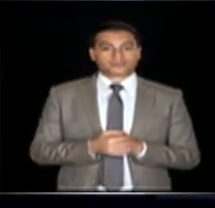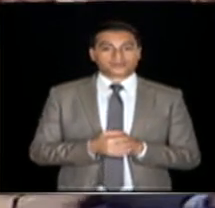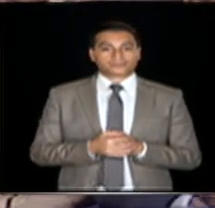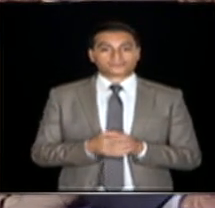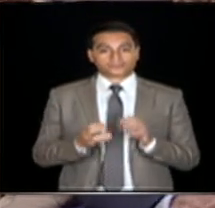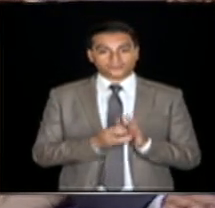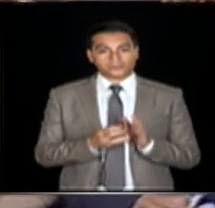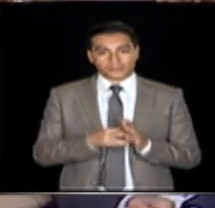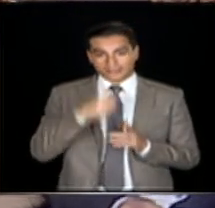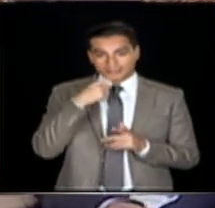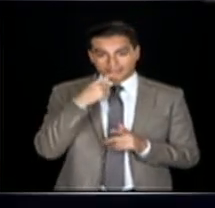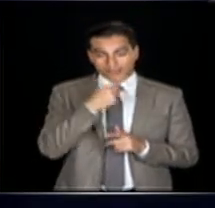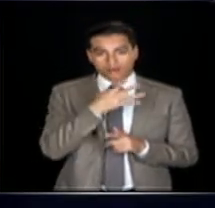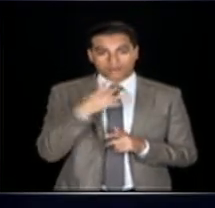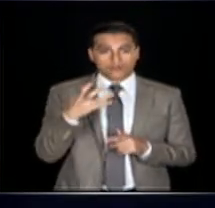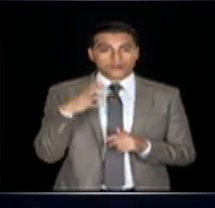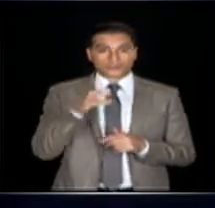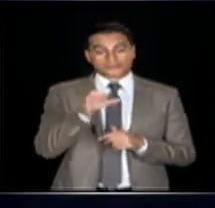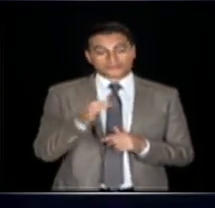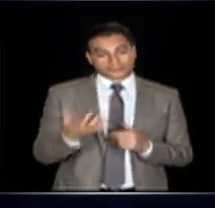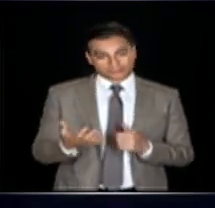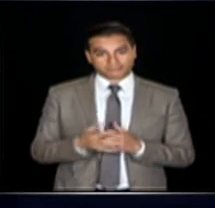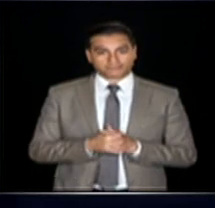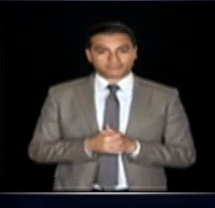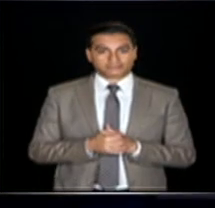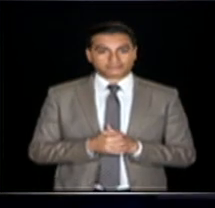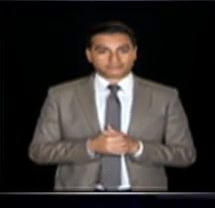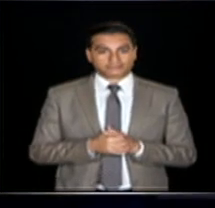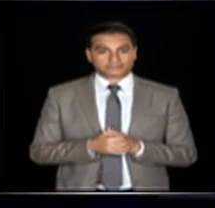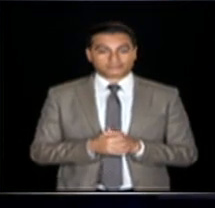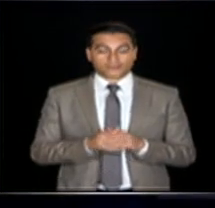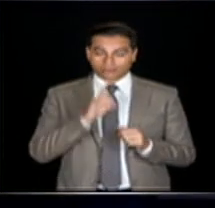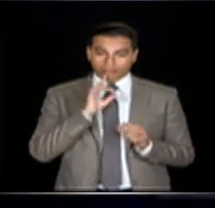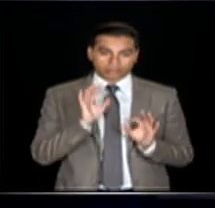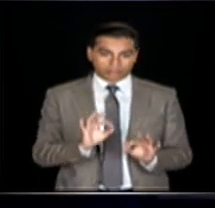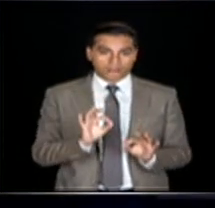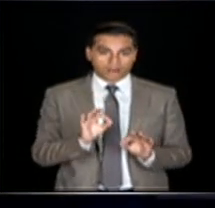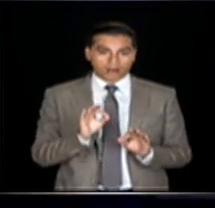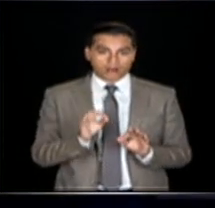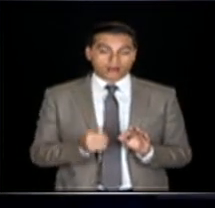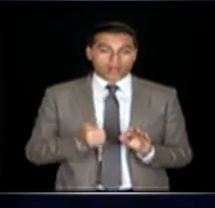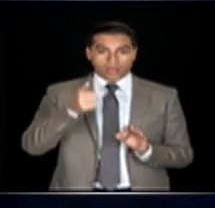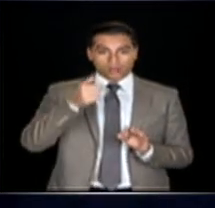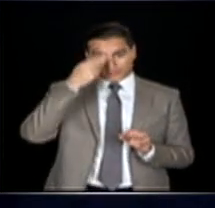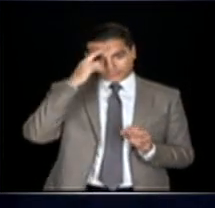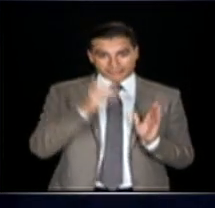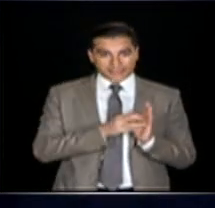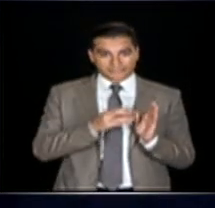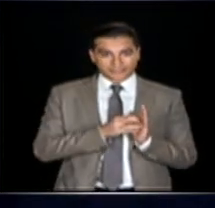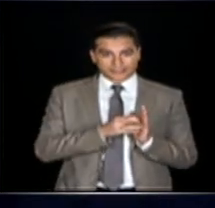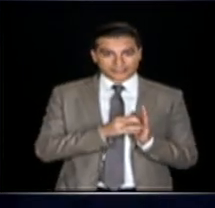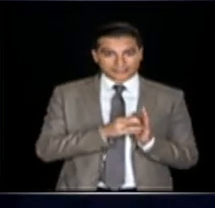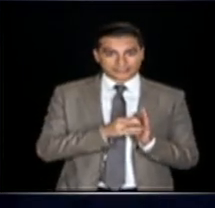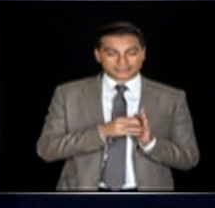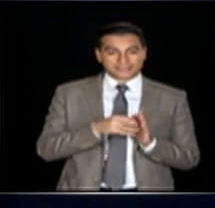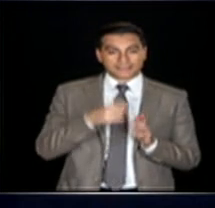جامعة اسكندرية 490 نقطة. طبعا في الصدارة جامعة اسكندرية بالعلامة الكاملة